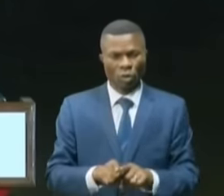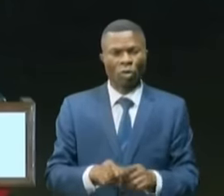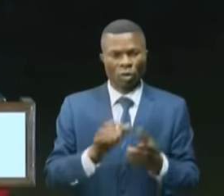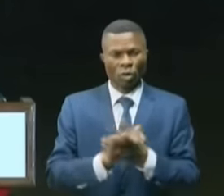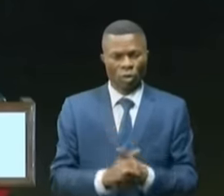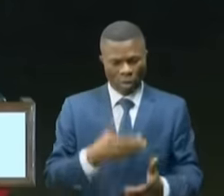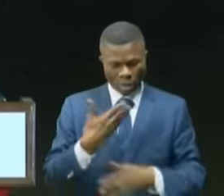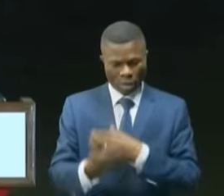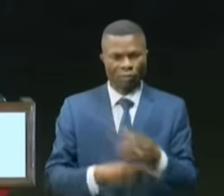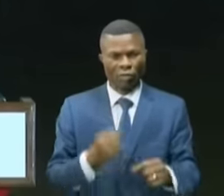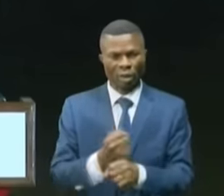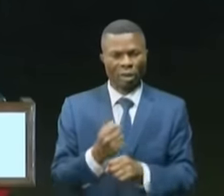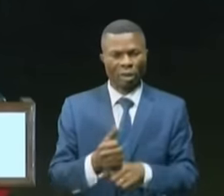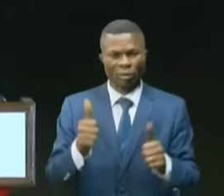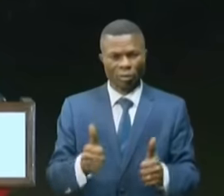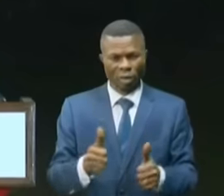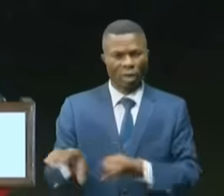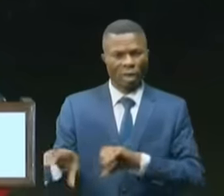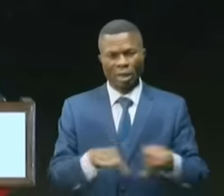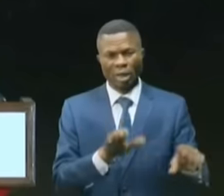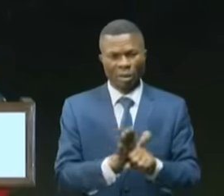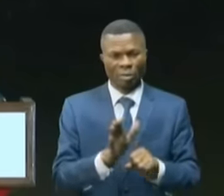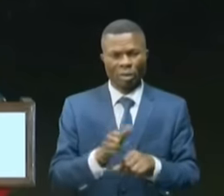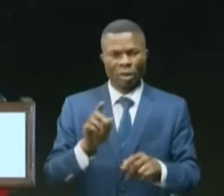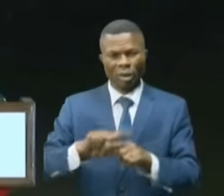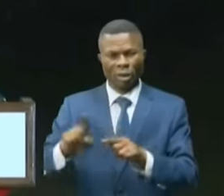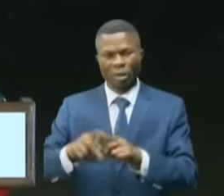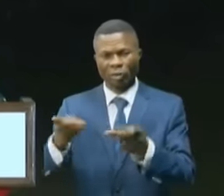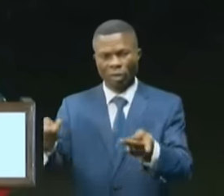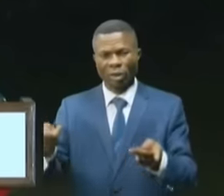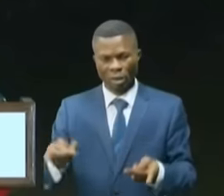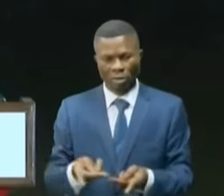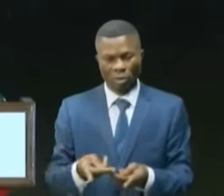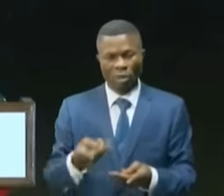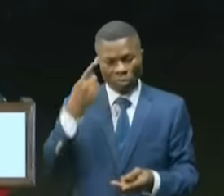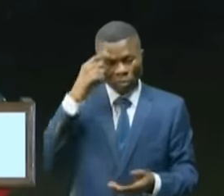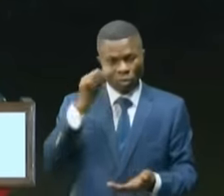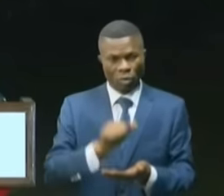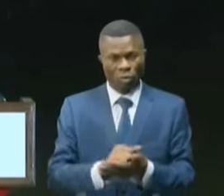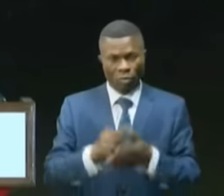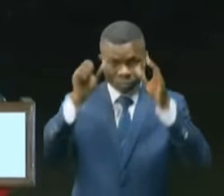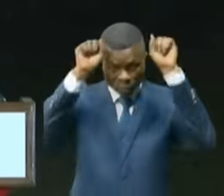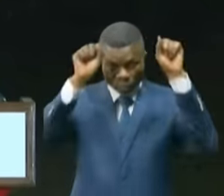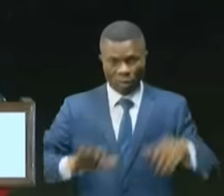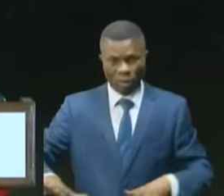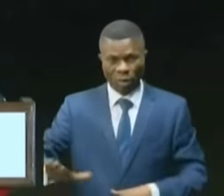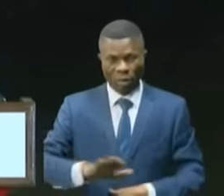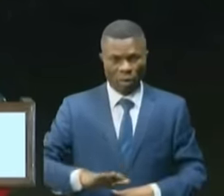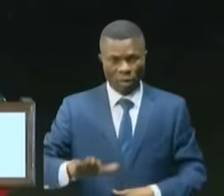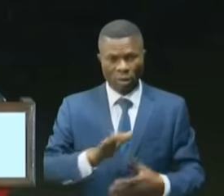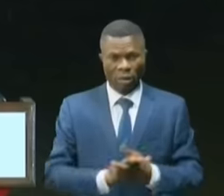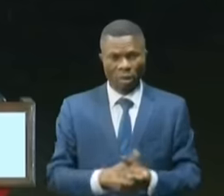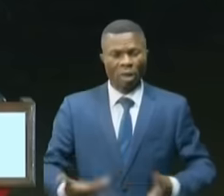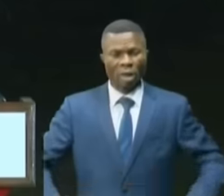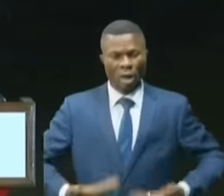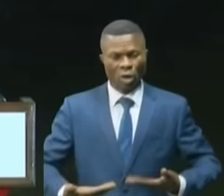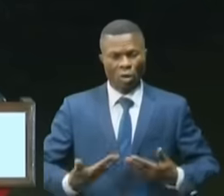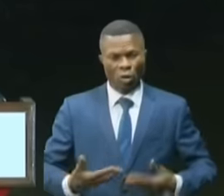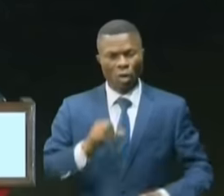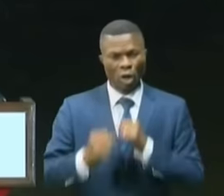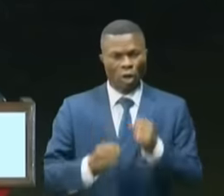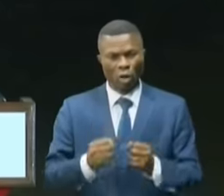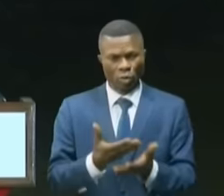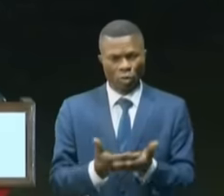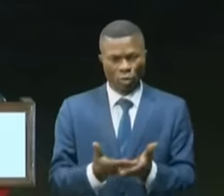leurs activités dans les différents secteurs. À ces sujets, le président de la République a salué leur courage,